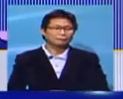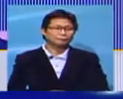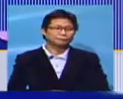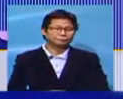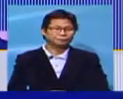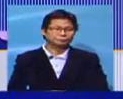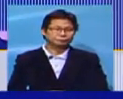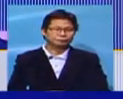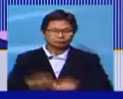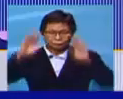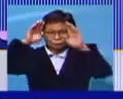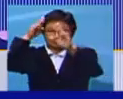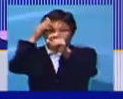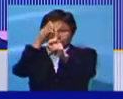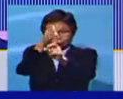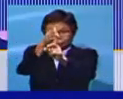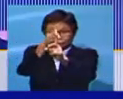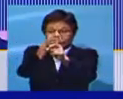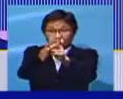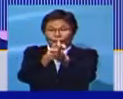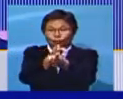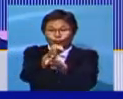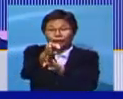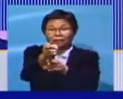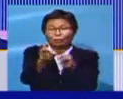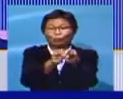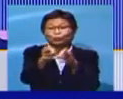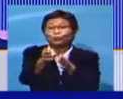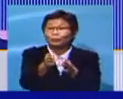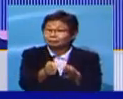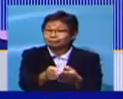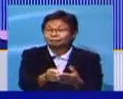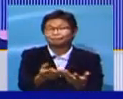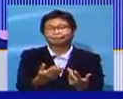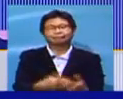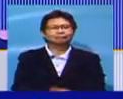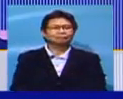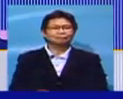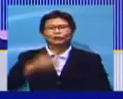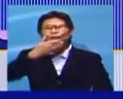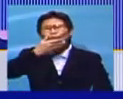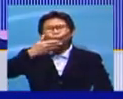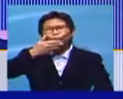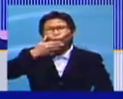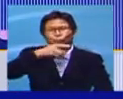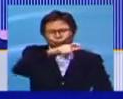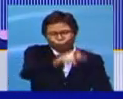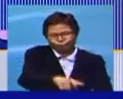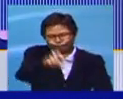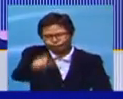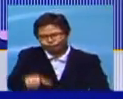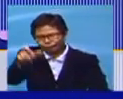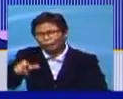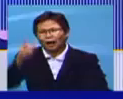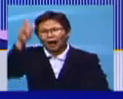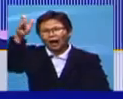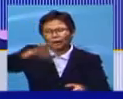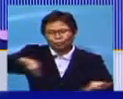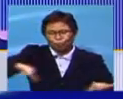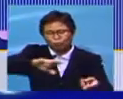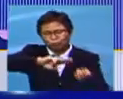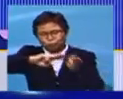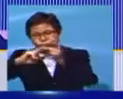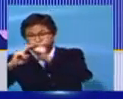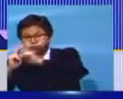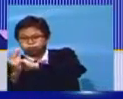tpan pada bidang keusahawanan supaya di kalangan orang muda kita akan berlaku satu perubahan